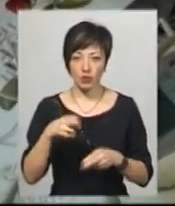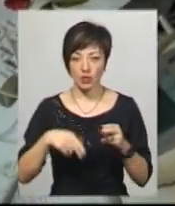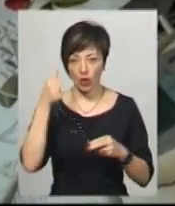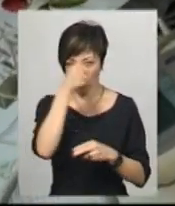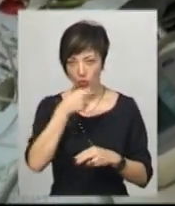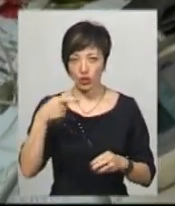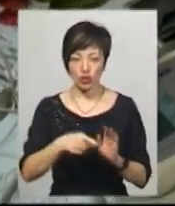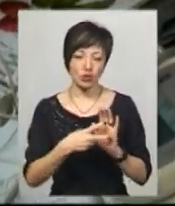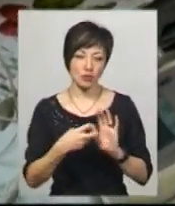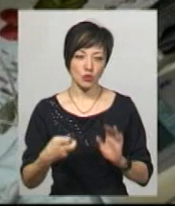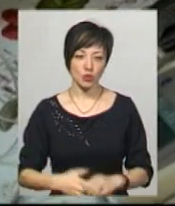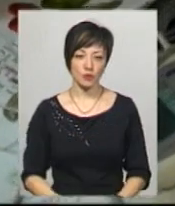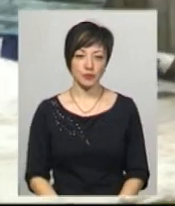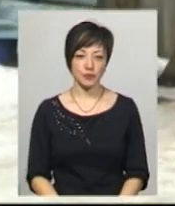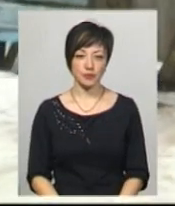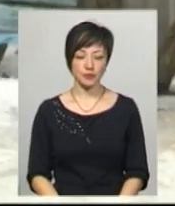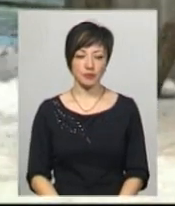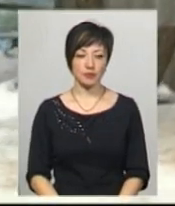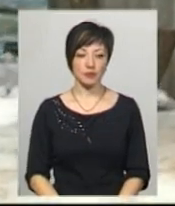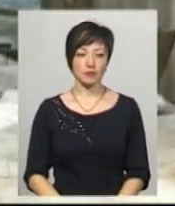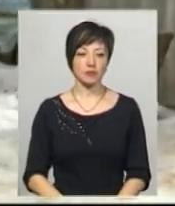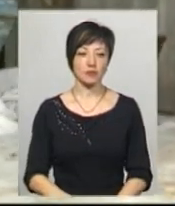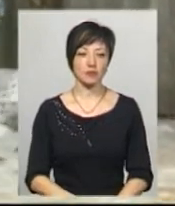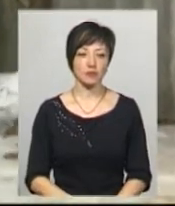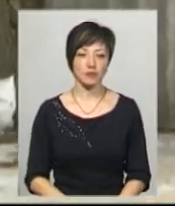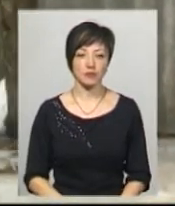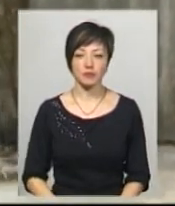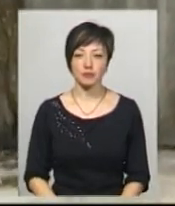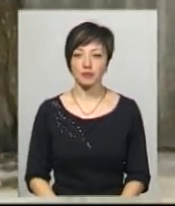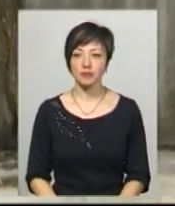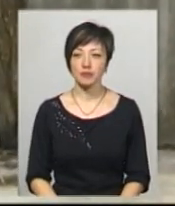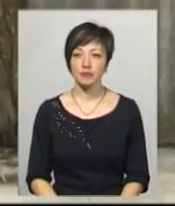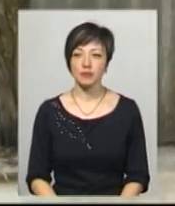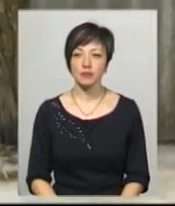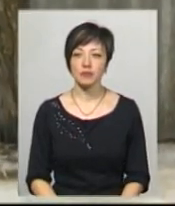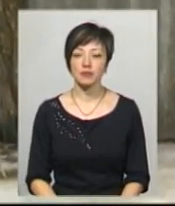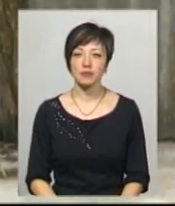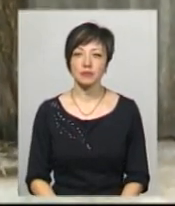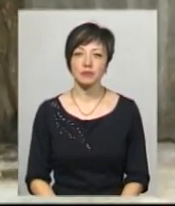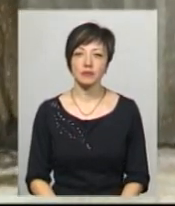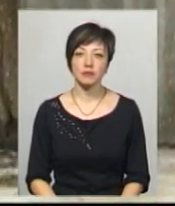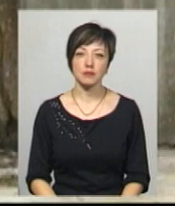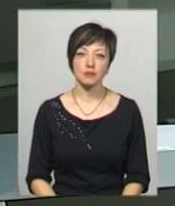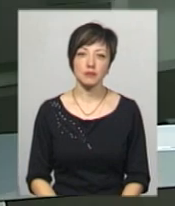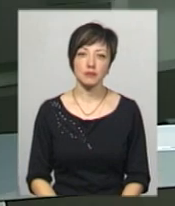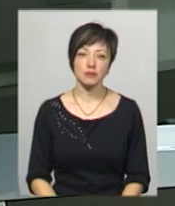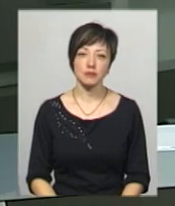вже 1700. Олексій Гомон, Тетяна Лось, Роксолана Бичай, Ігор Якубчик, Дмитро Панов, Сергій Новіченко, Віталій Коровко.